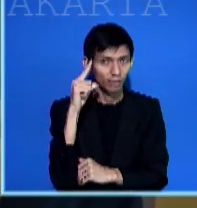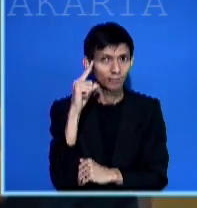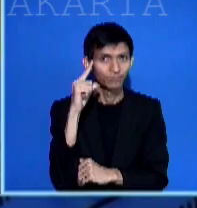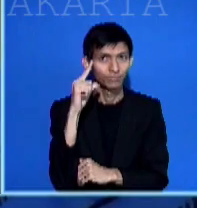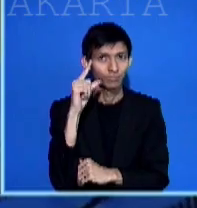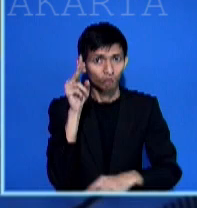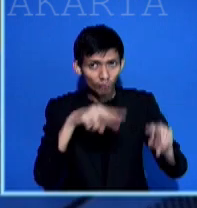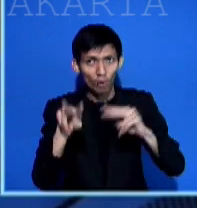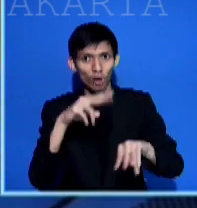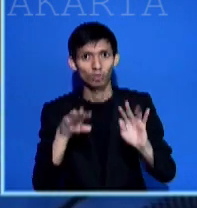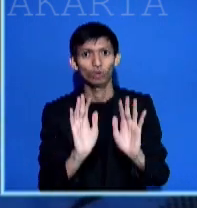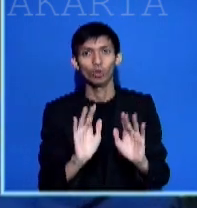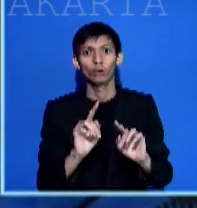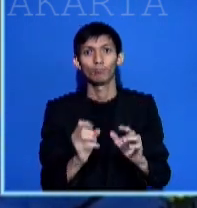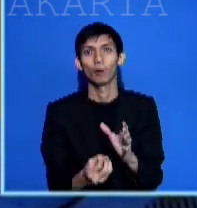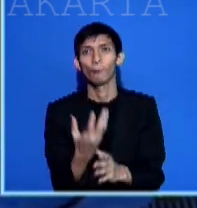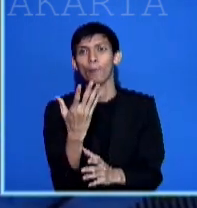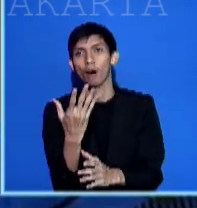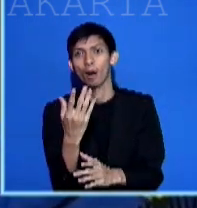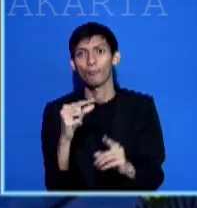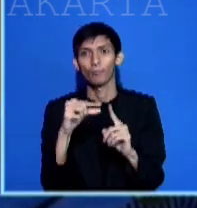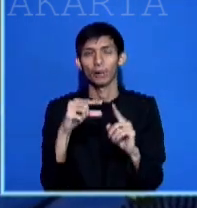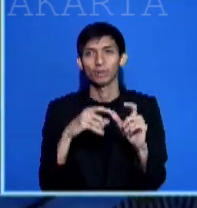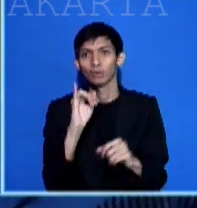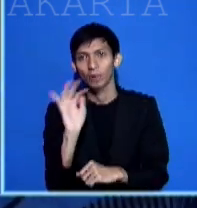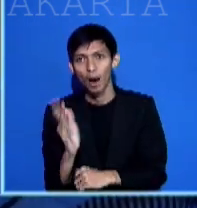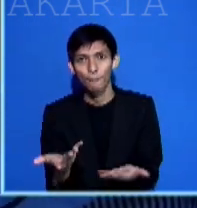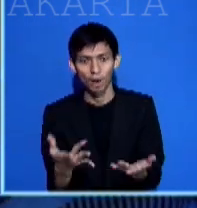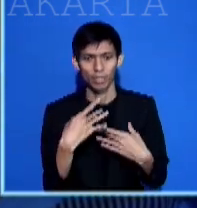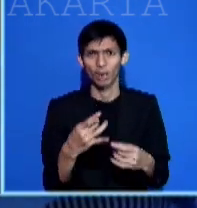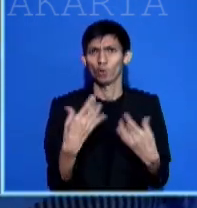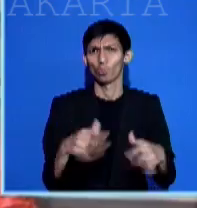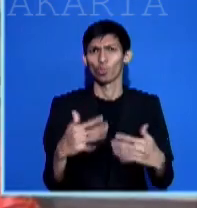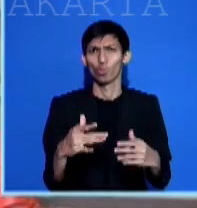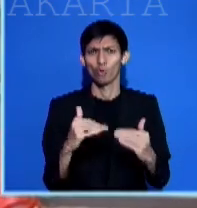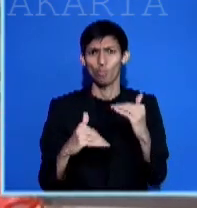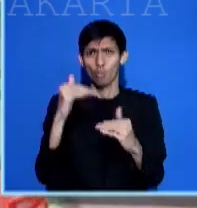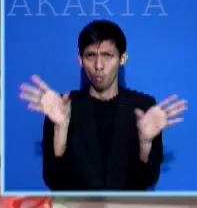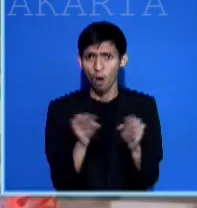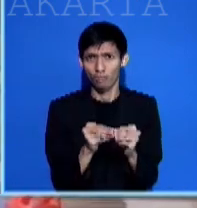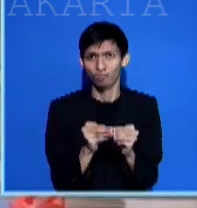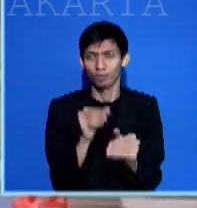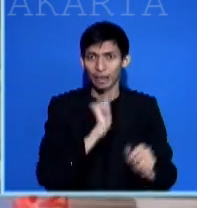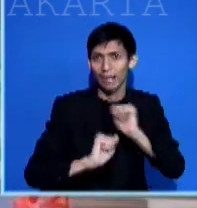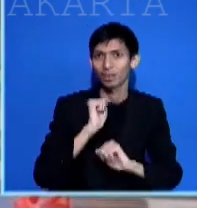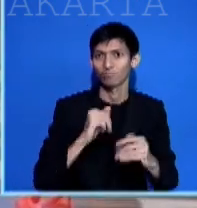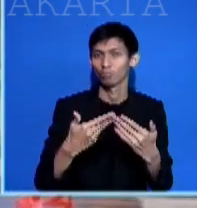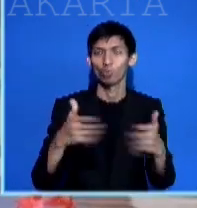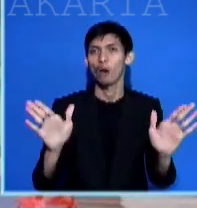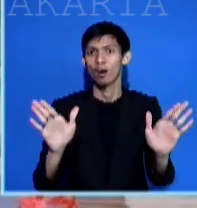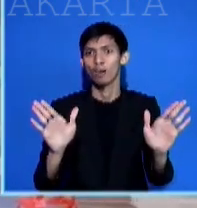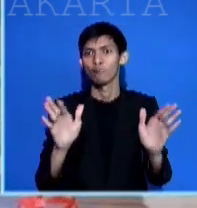memantau perkembangan pasi Kabupaten Sleman Namun karena Animo yang tinggi dari masyarakat kegiatan ini dibuka untuk masyarakat